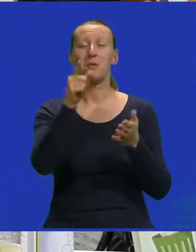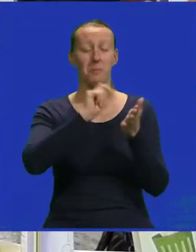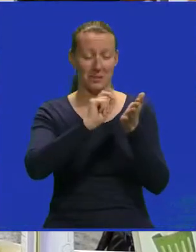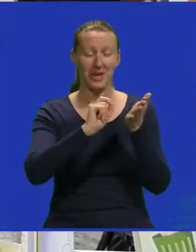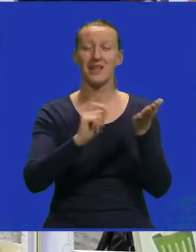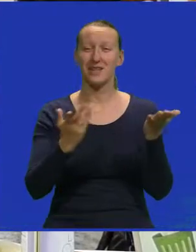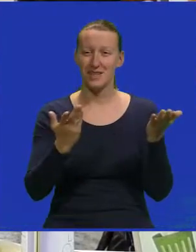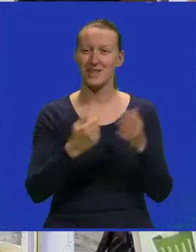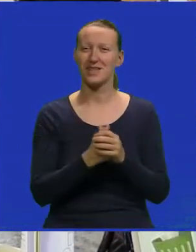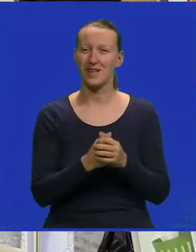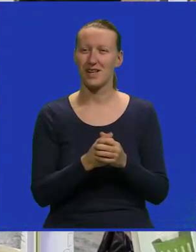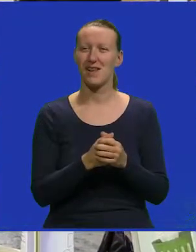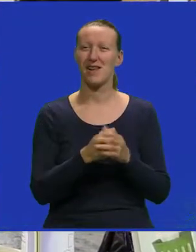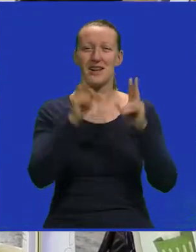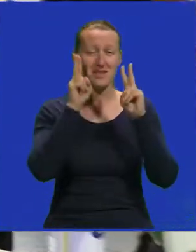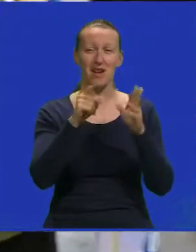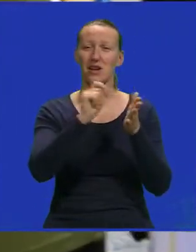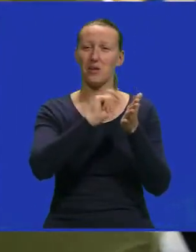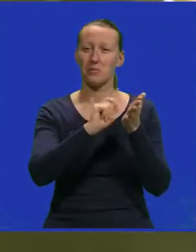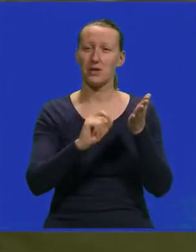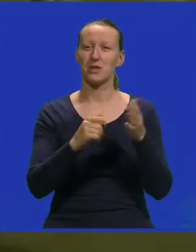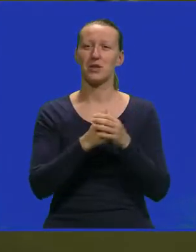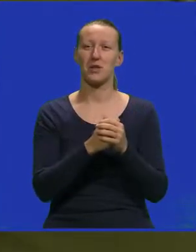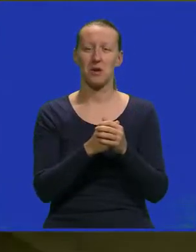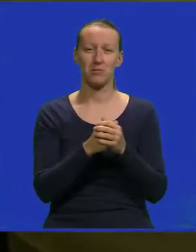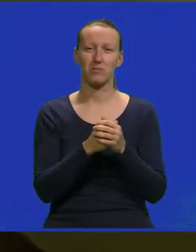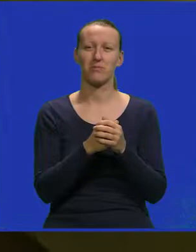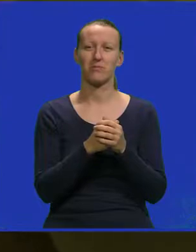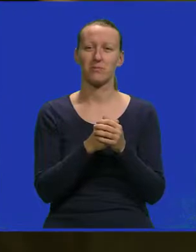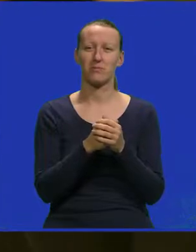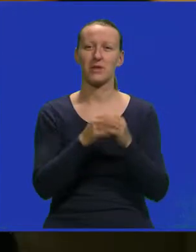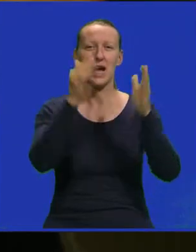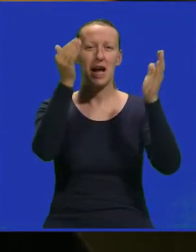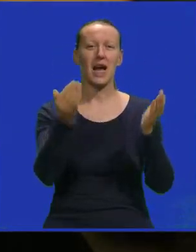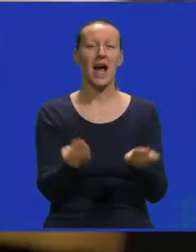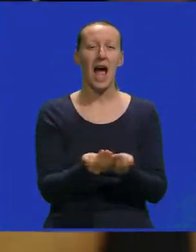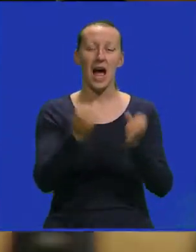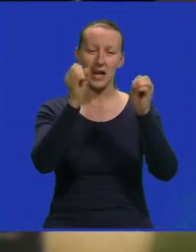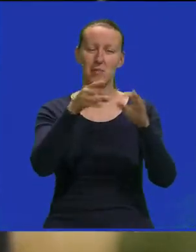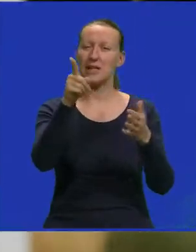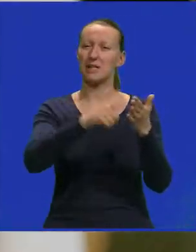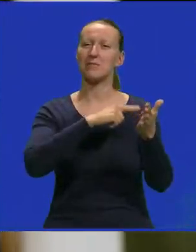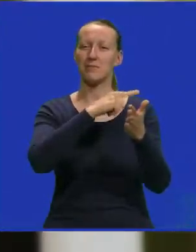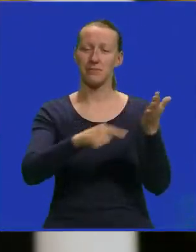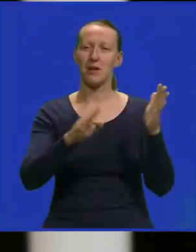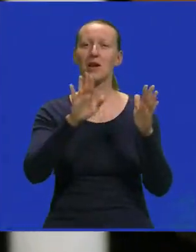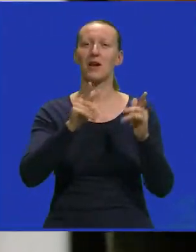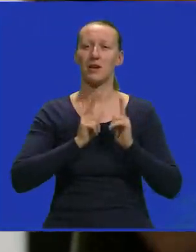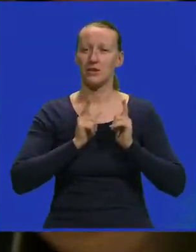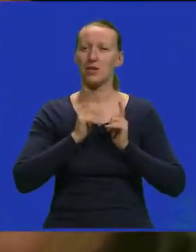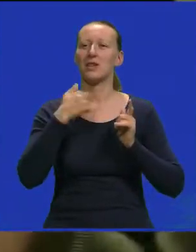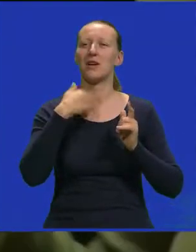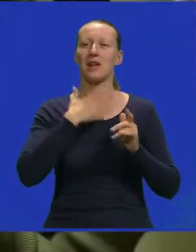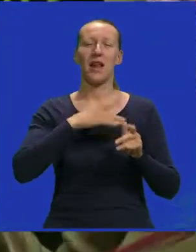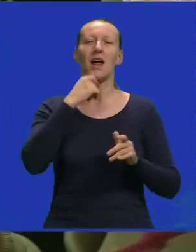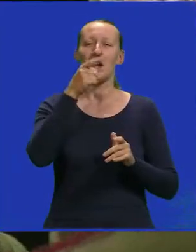Piše. Da nije za smeće. Stvarno, kanta od škovac prekrižena. A da, čekaj, sam